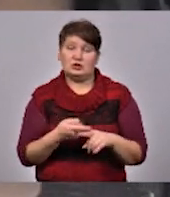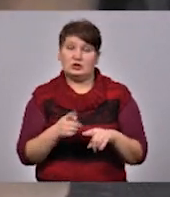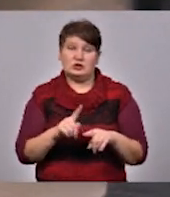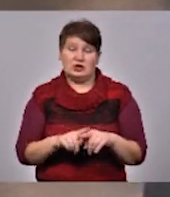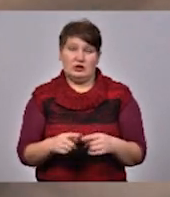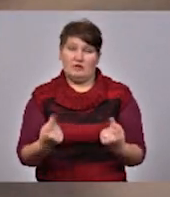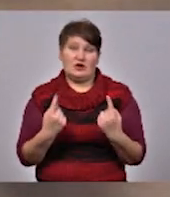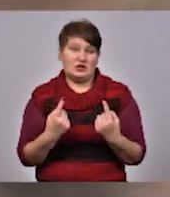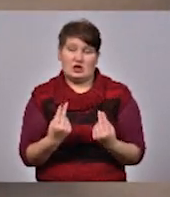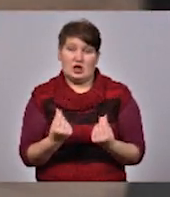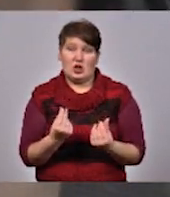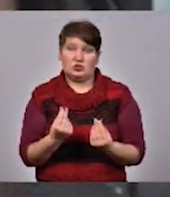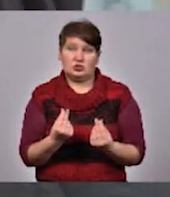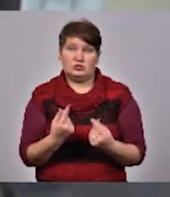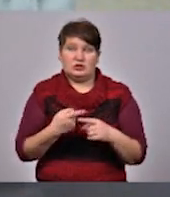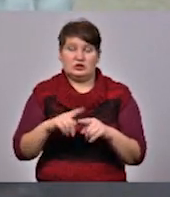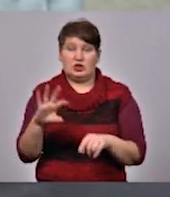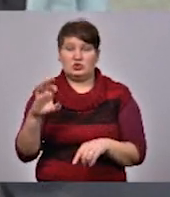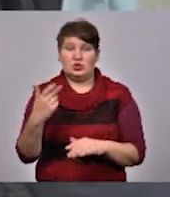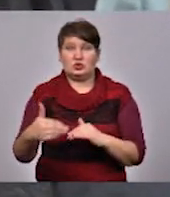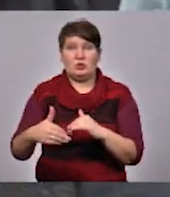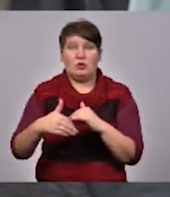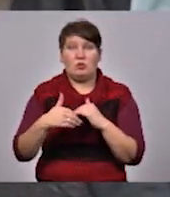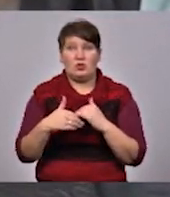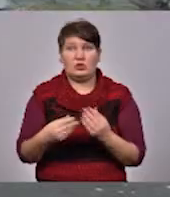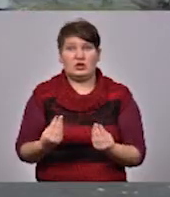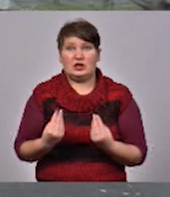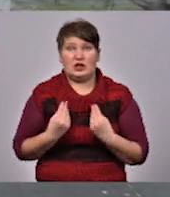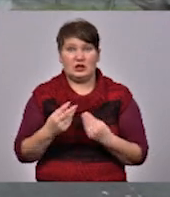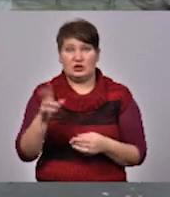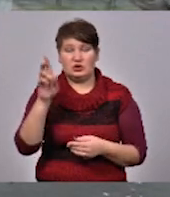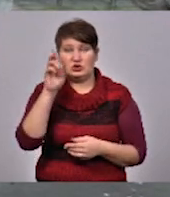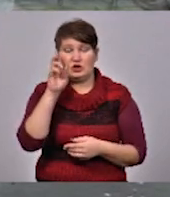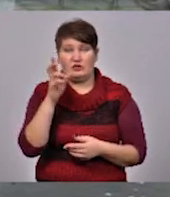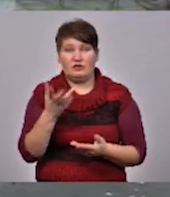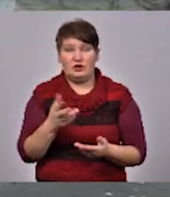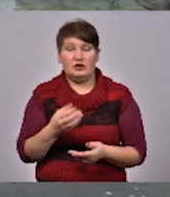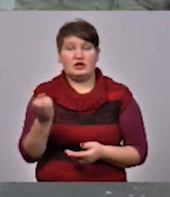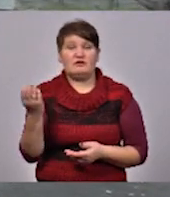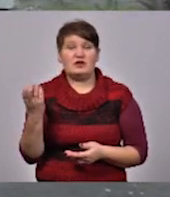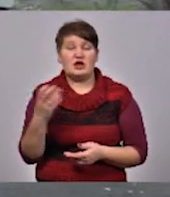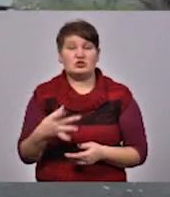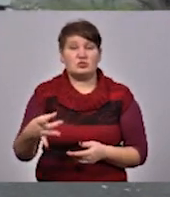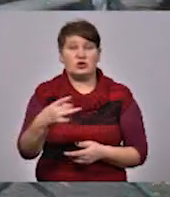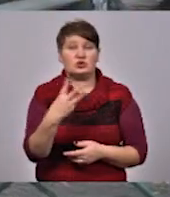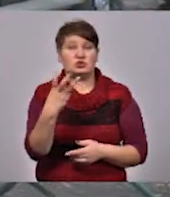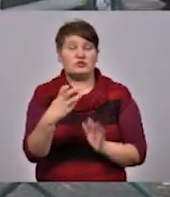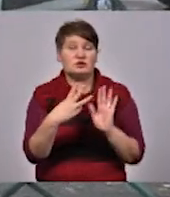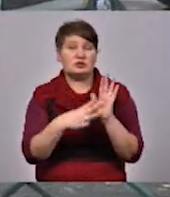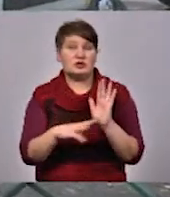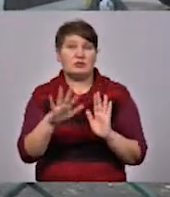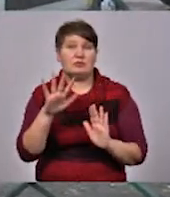тою соціальною допомогою, якою забезпечує держава. Загалом на Надвірнянському районі близько